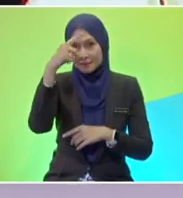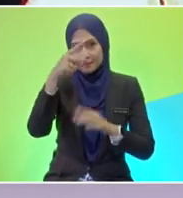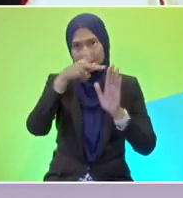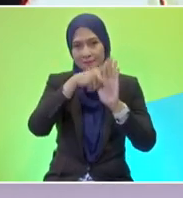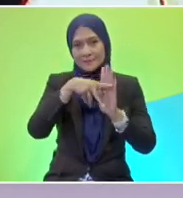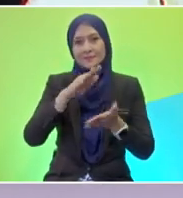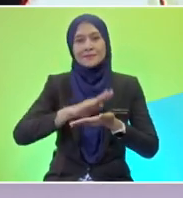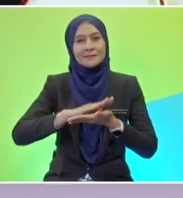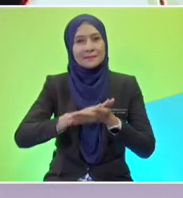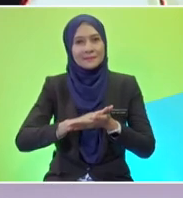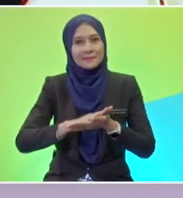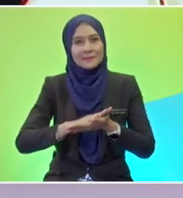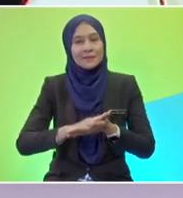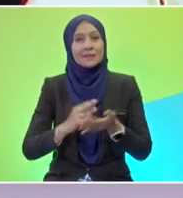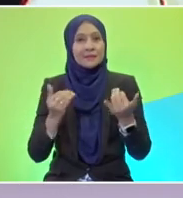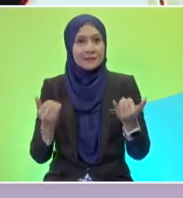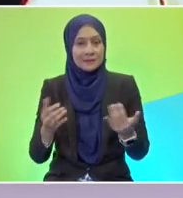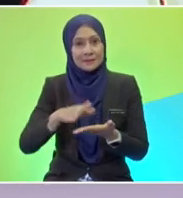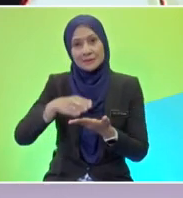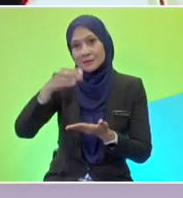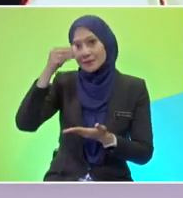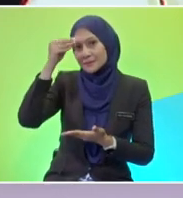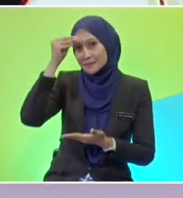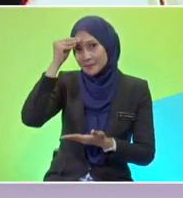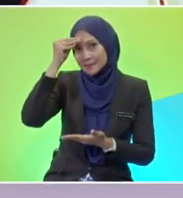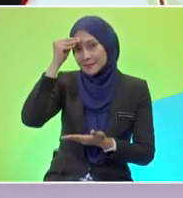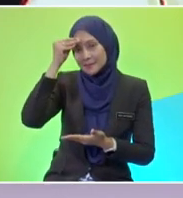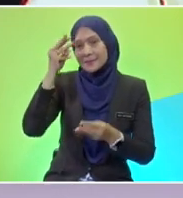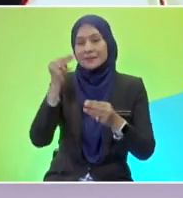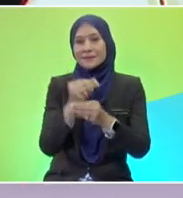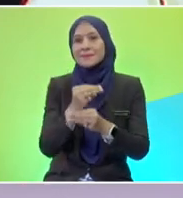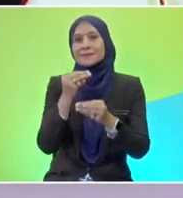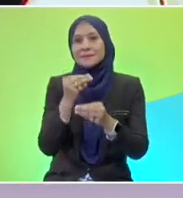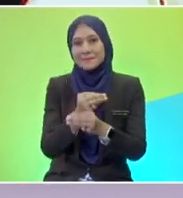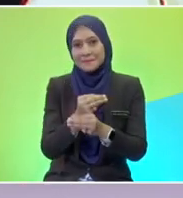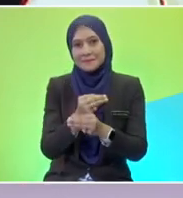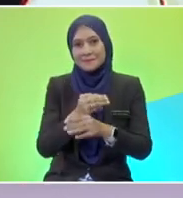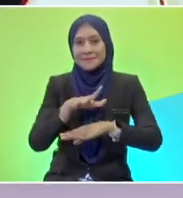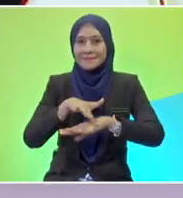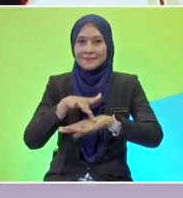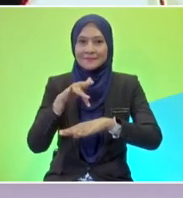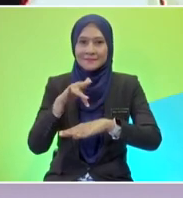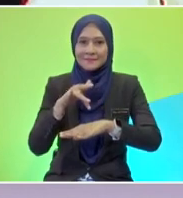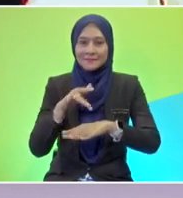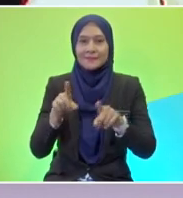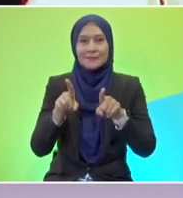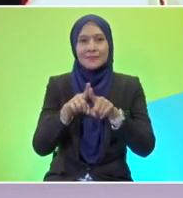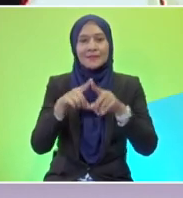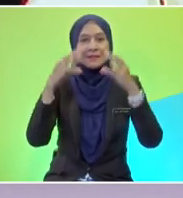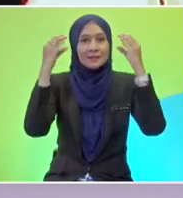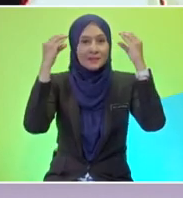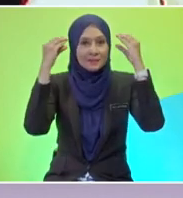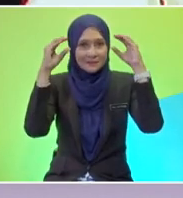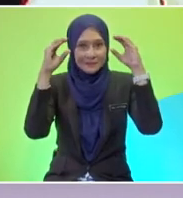mata pelajaran kita, mesti murid-murid semua dah teka kan? Matematik awal bersama guru kita yang anda